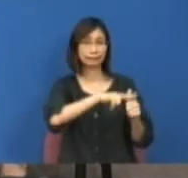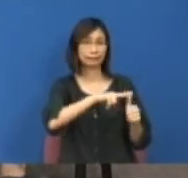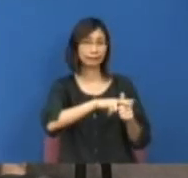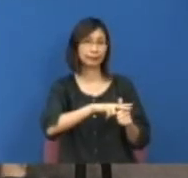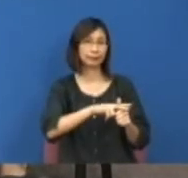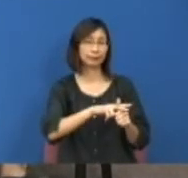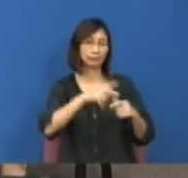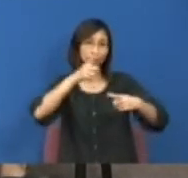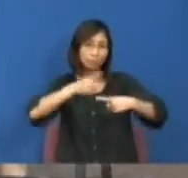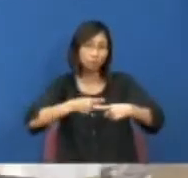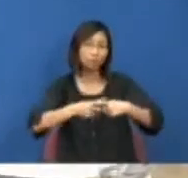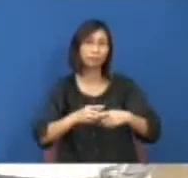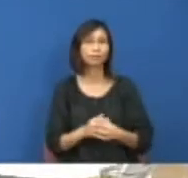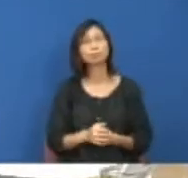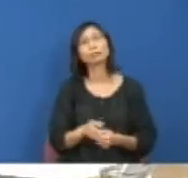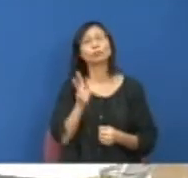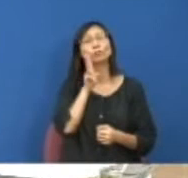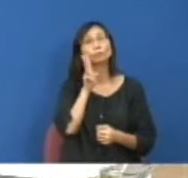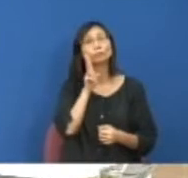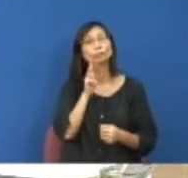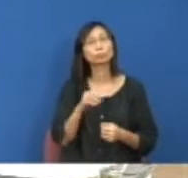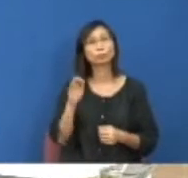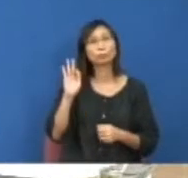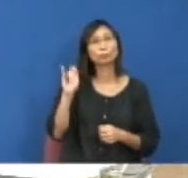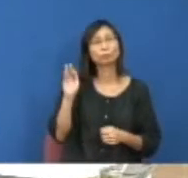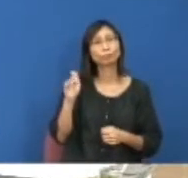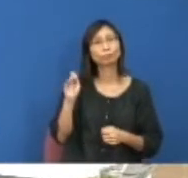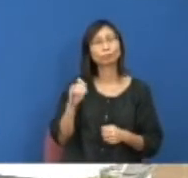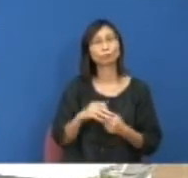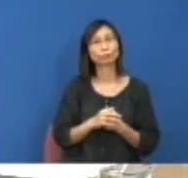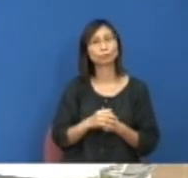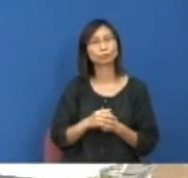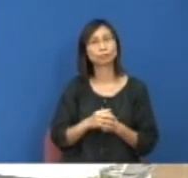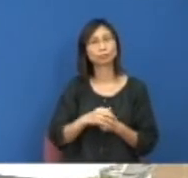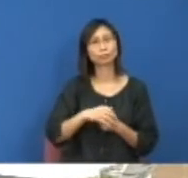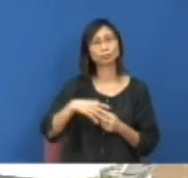實質嘅，因為法西斯主義都可以堵路，都可以